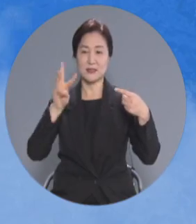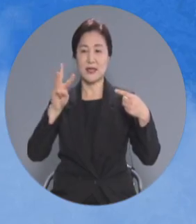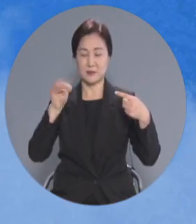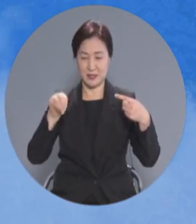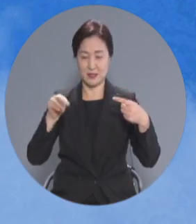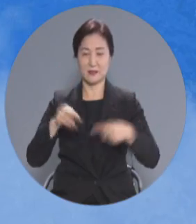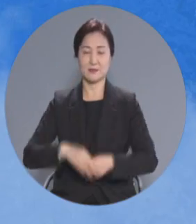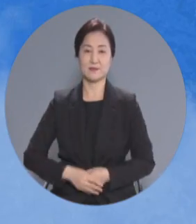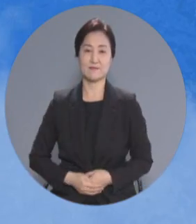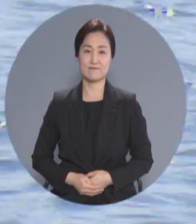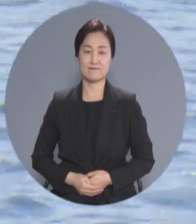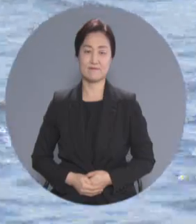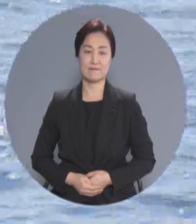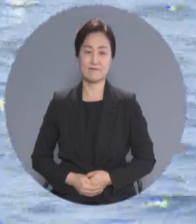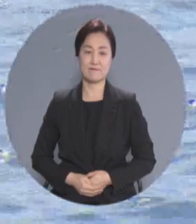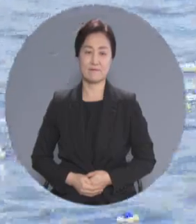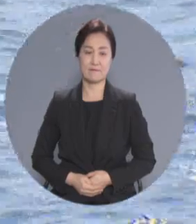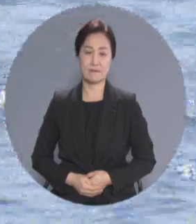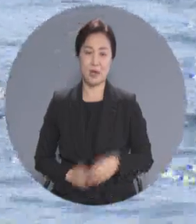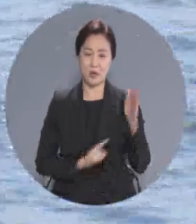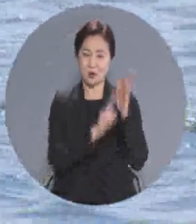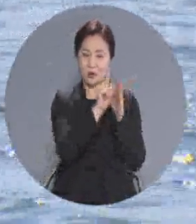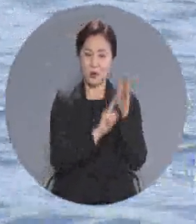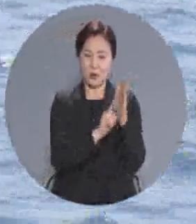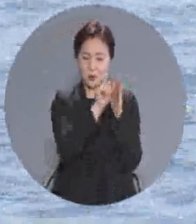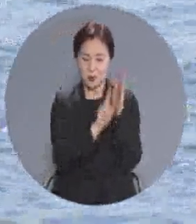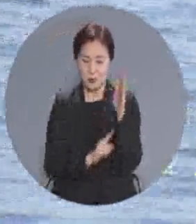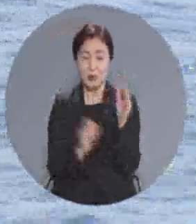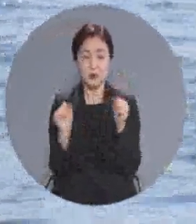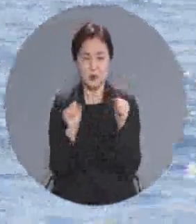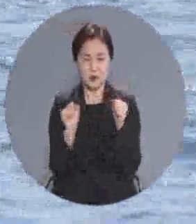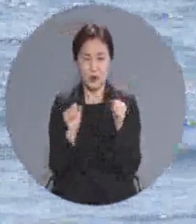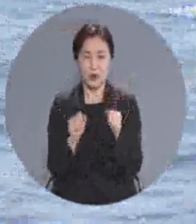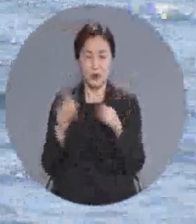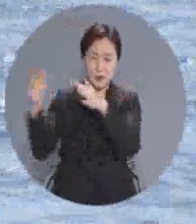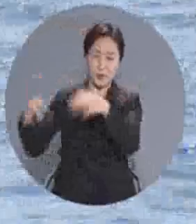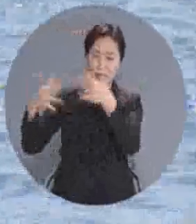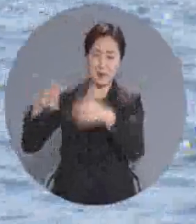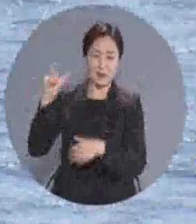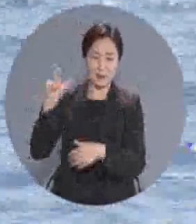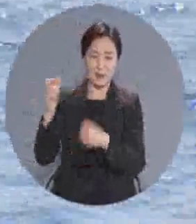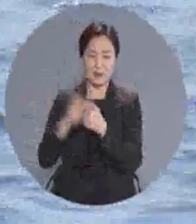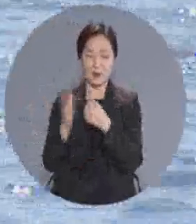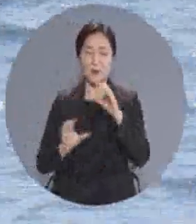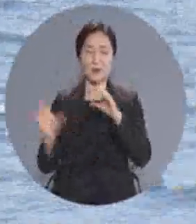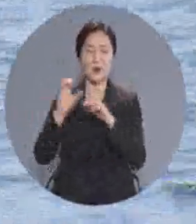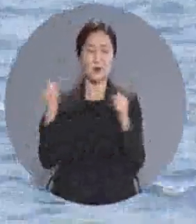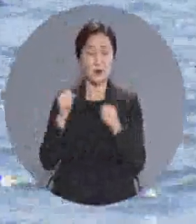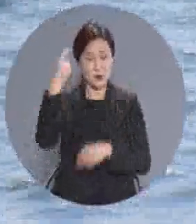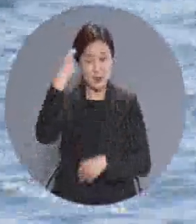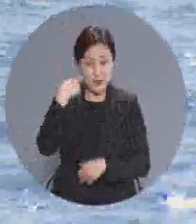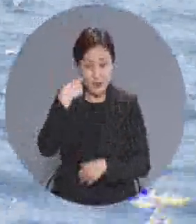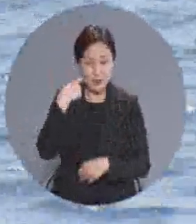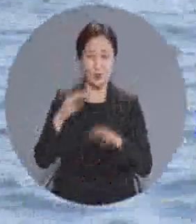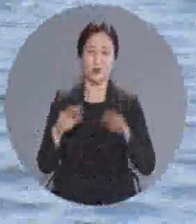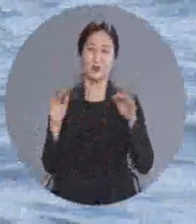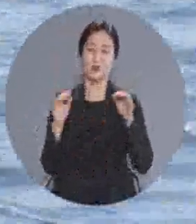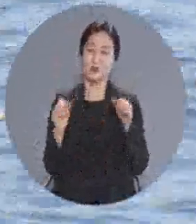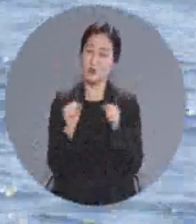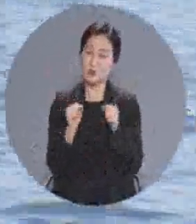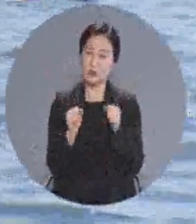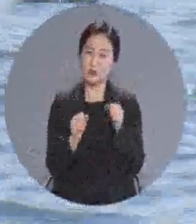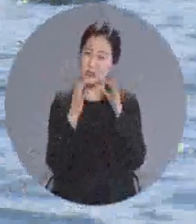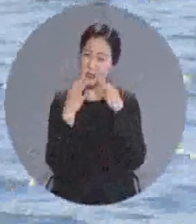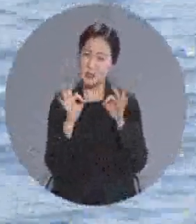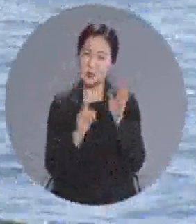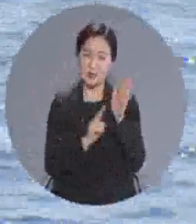로 일겠습니다 기온이 큰 폭으로 낮아진 데다 바람도 강해서 더 춥게 씁니다 이번 추위는 금요일 오후 들어